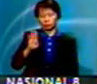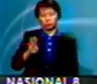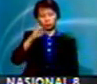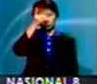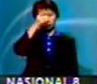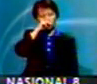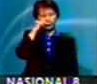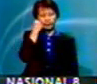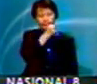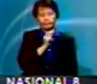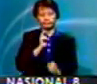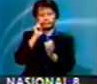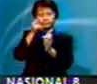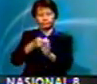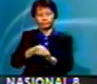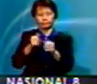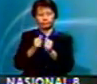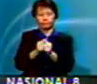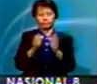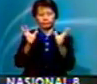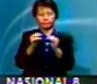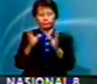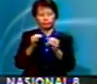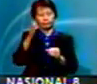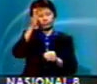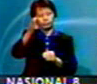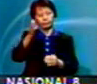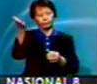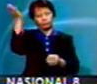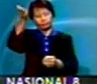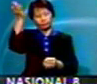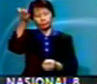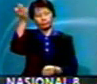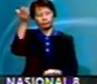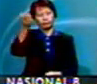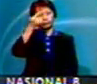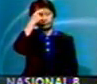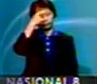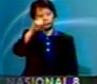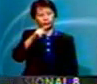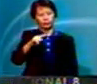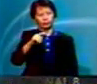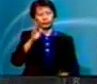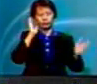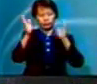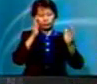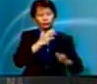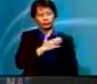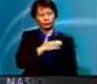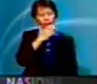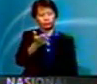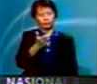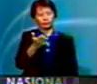is participating in the summit and will be delivering a statement to outline Malaysia's efforts and